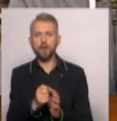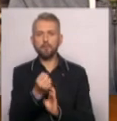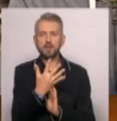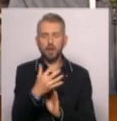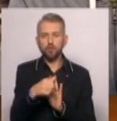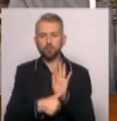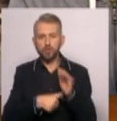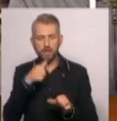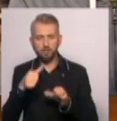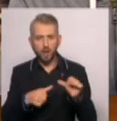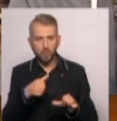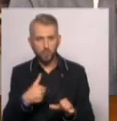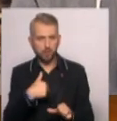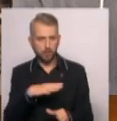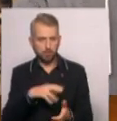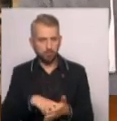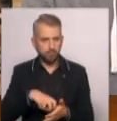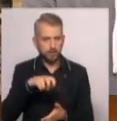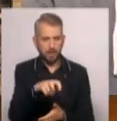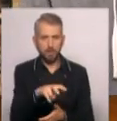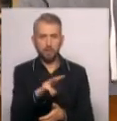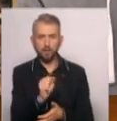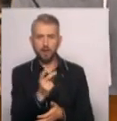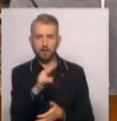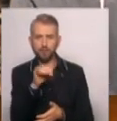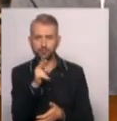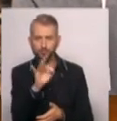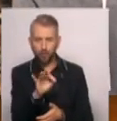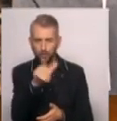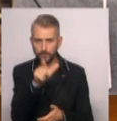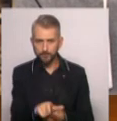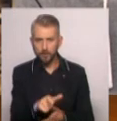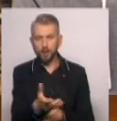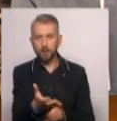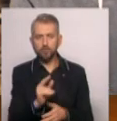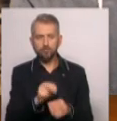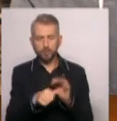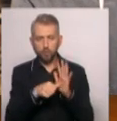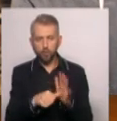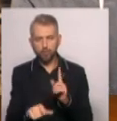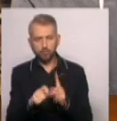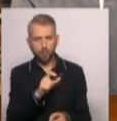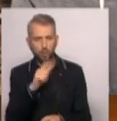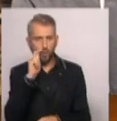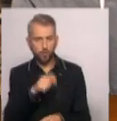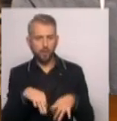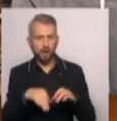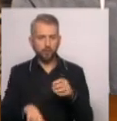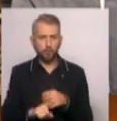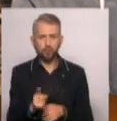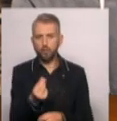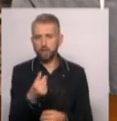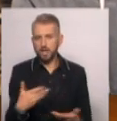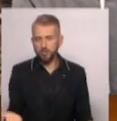2015-2016 году я писал на Кличко, получил через полгода ответ от Укравтодора о том, что нет